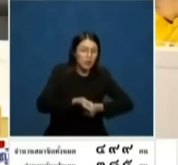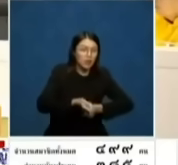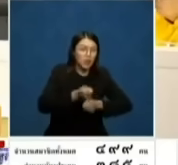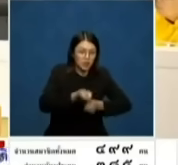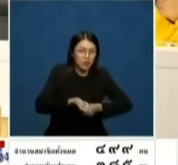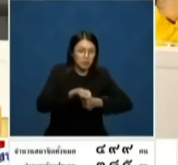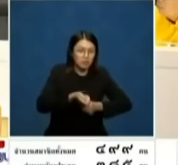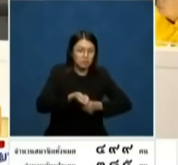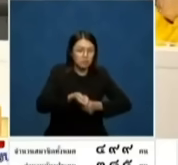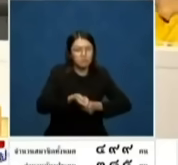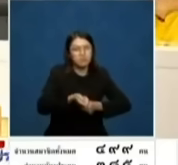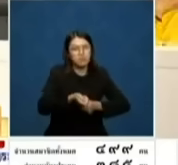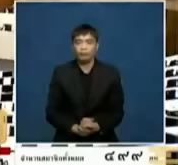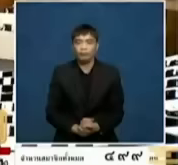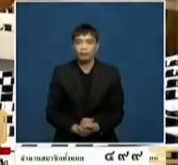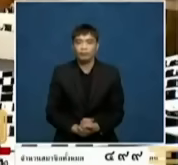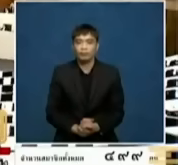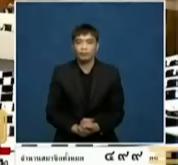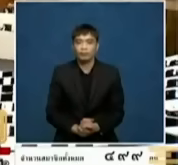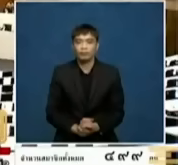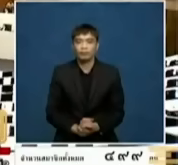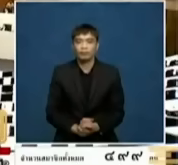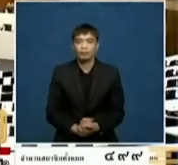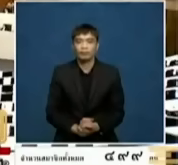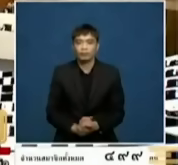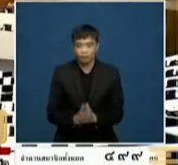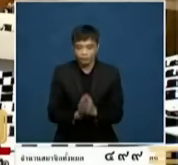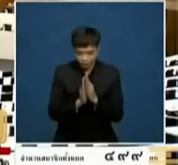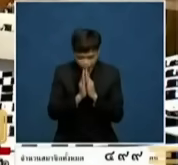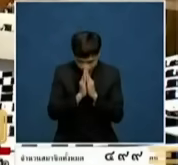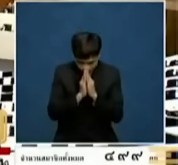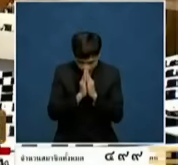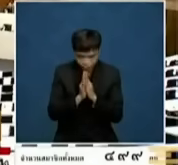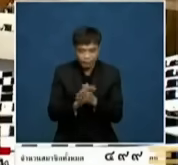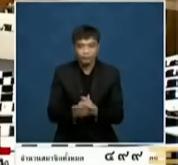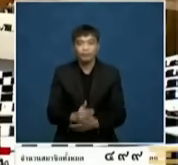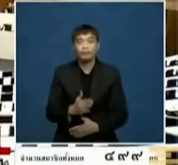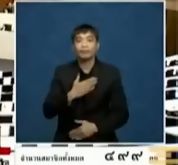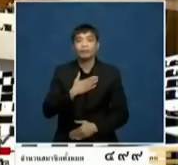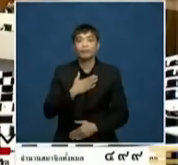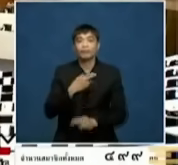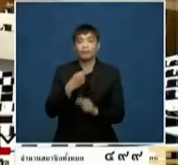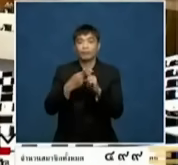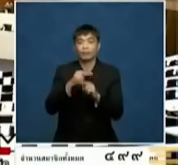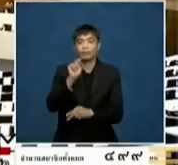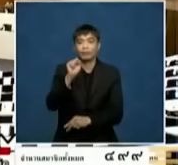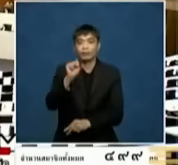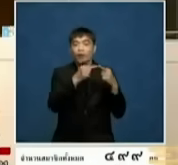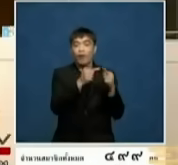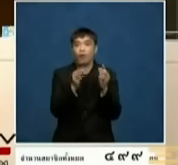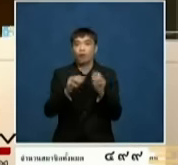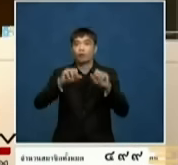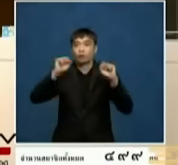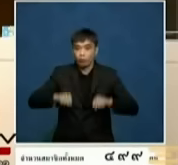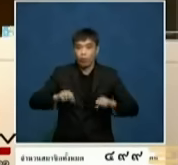มันก็ไม่ได้ตรงตามอย่างที่หาเสียงไว้ซะทั้งหมดใช่ไหมแล้วทำไงได้ในเมื่อกกต.เนี่ยซึ่งต้องควบคุมดูแล